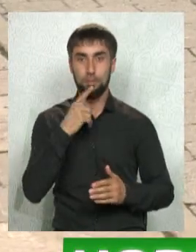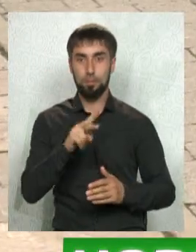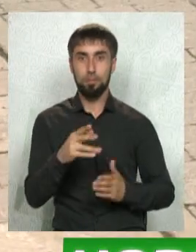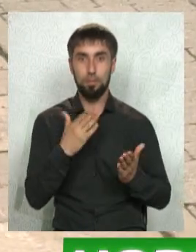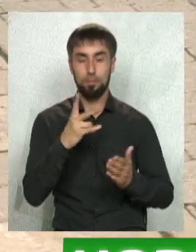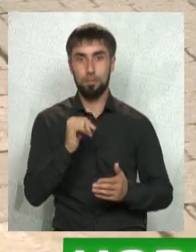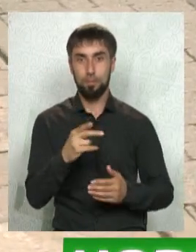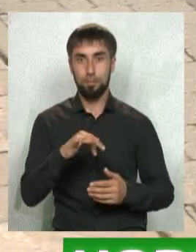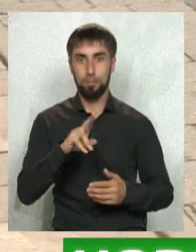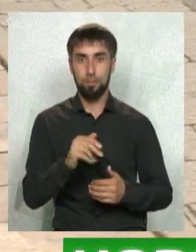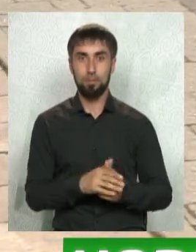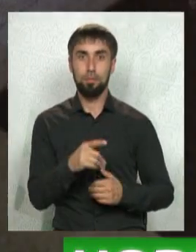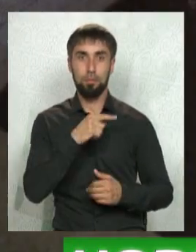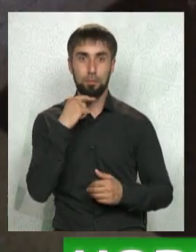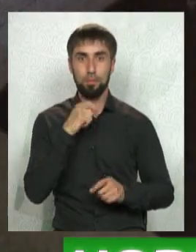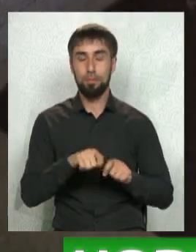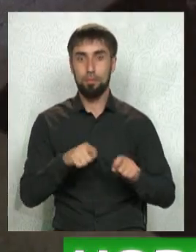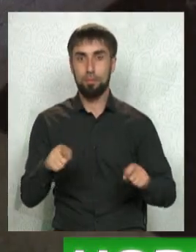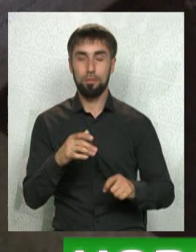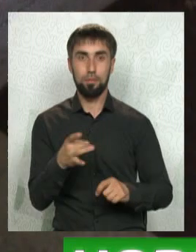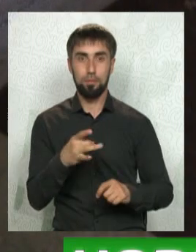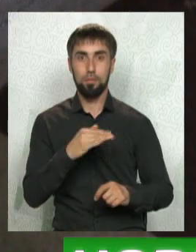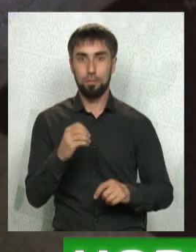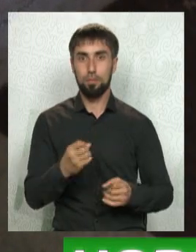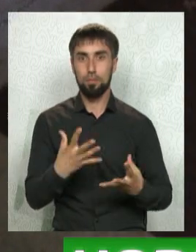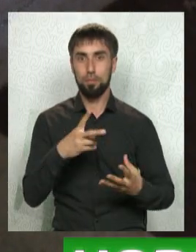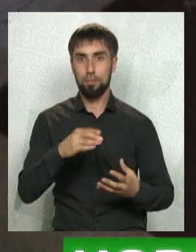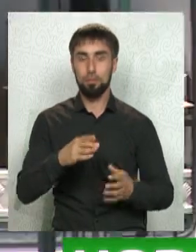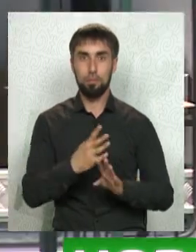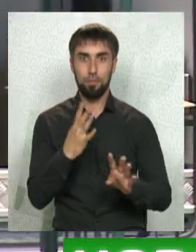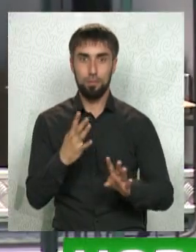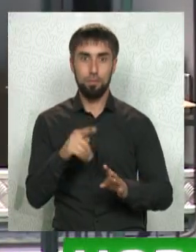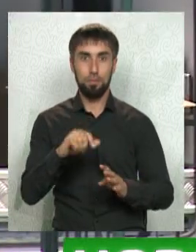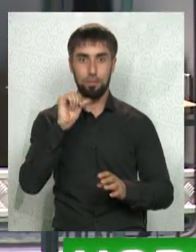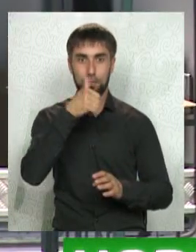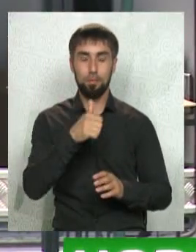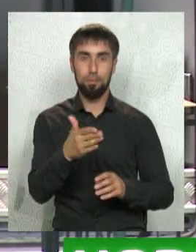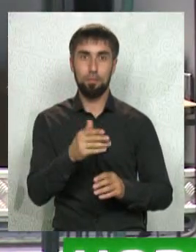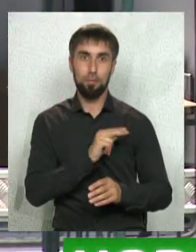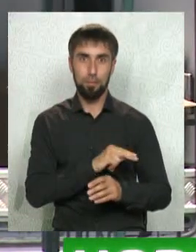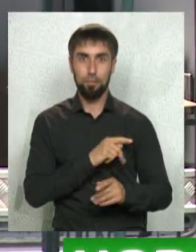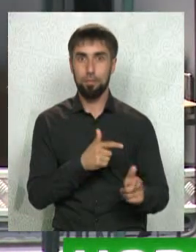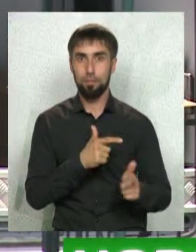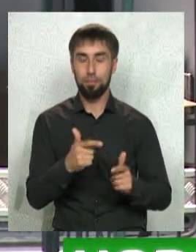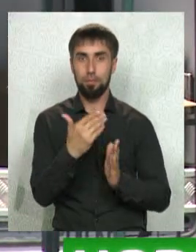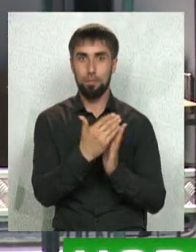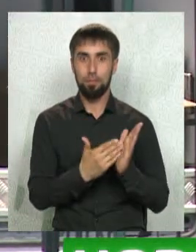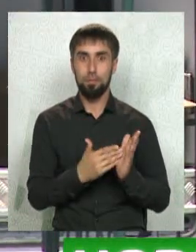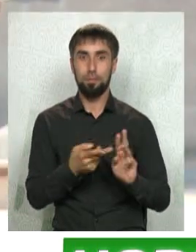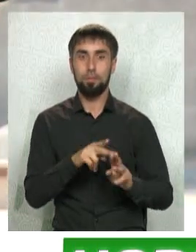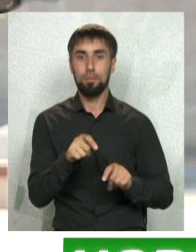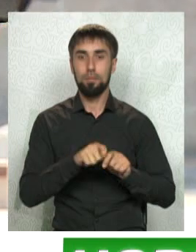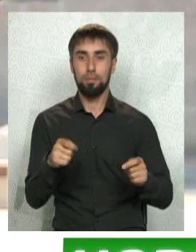чтения Национальной библиотеки Ингушетии открывается в республике уже несколько лет подряд. В этом году его сотрудники подготовили программу